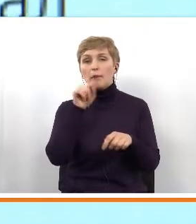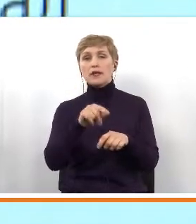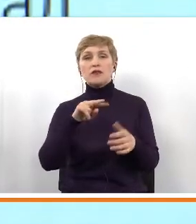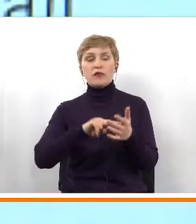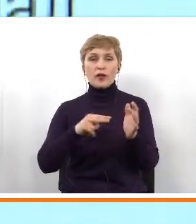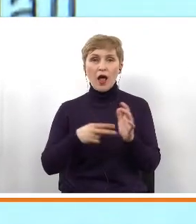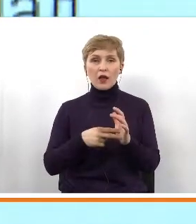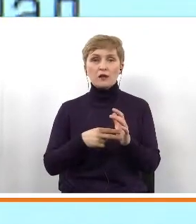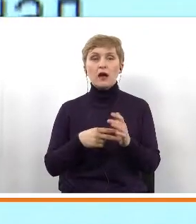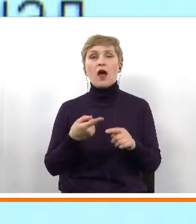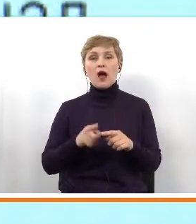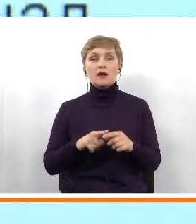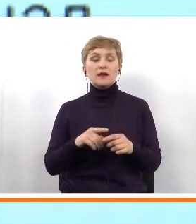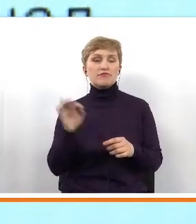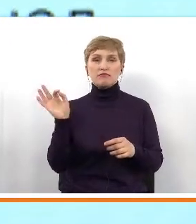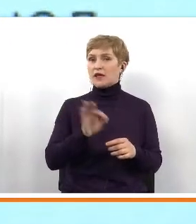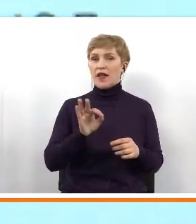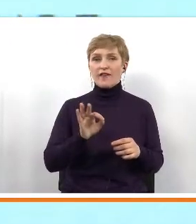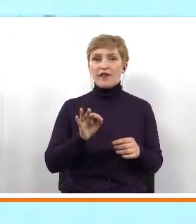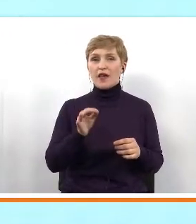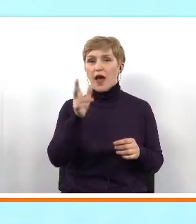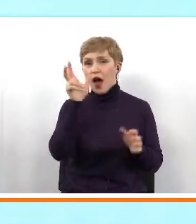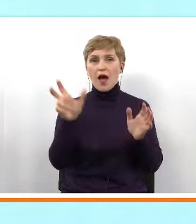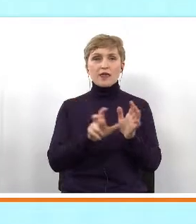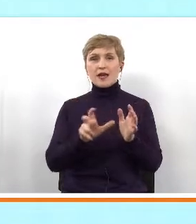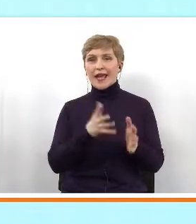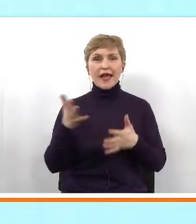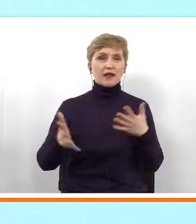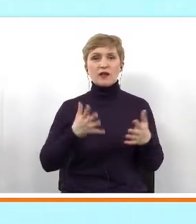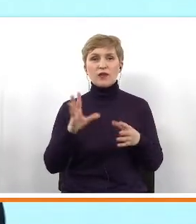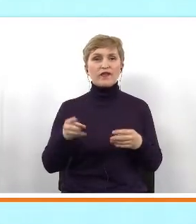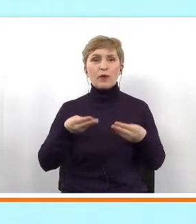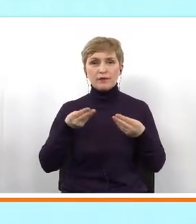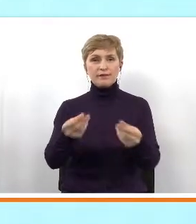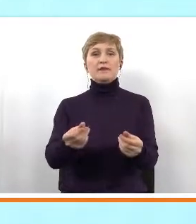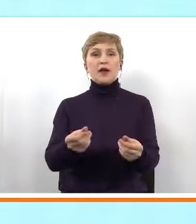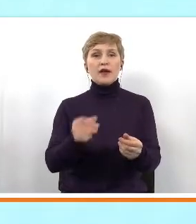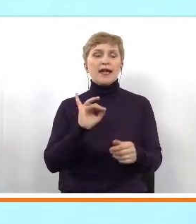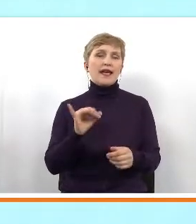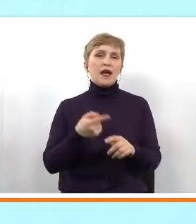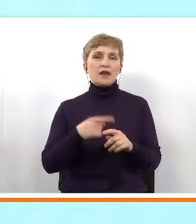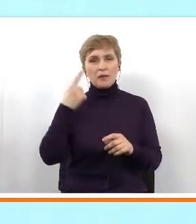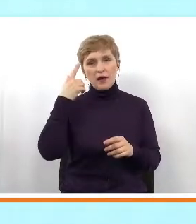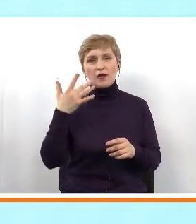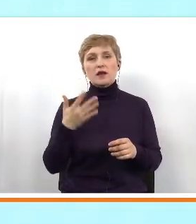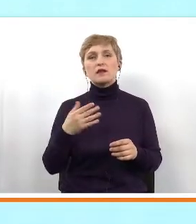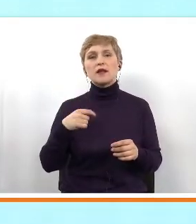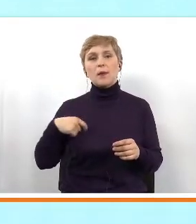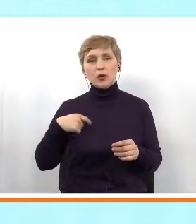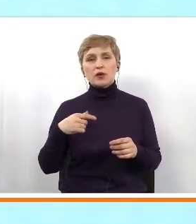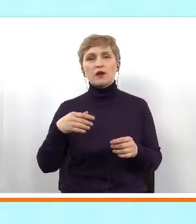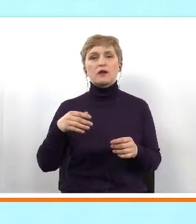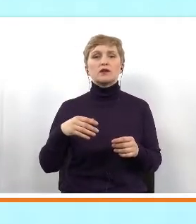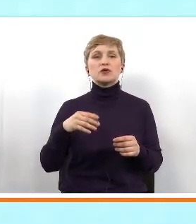это мгновенная энергетика этому всему там придается, и в этом смысле там и понятно, и депутаты Государственной